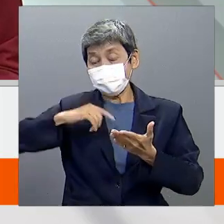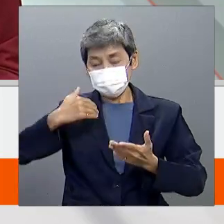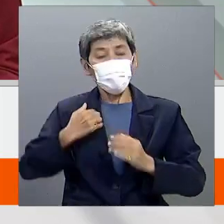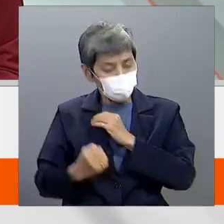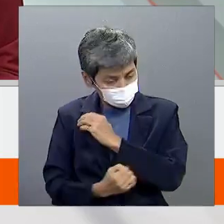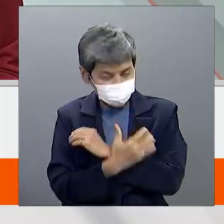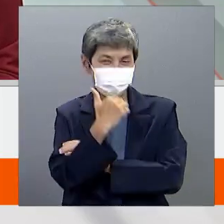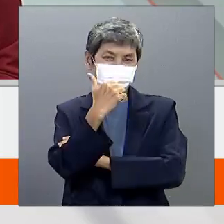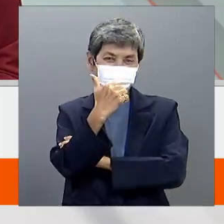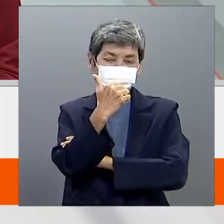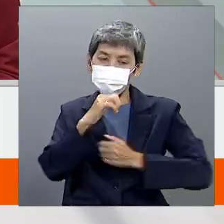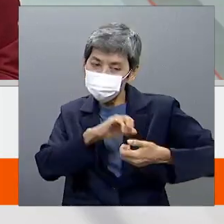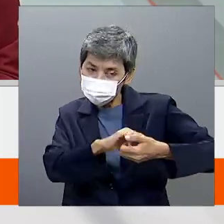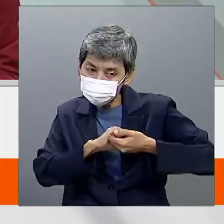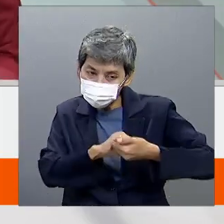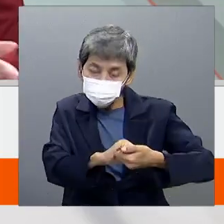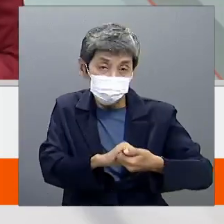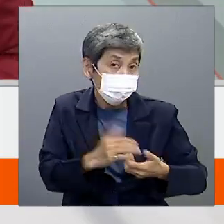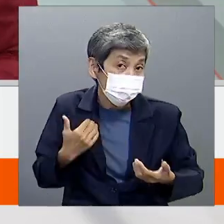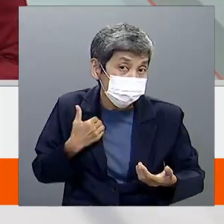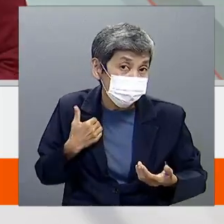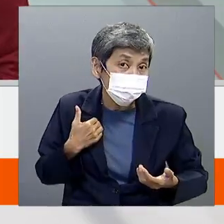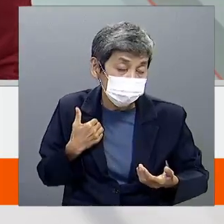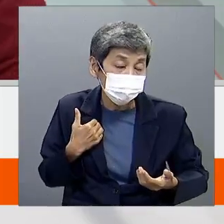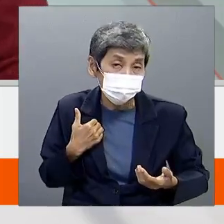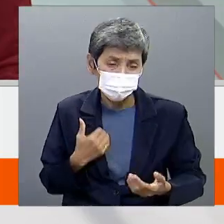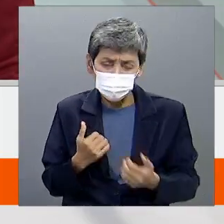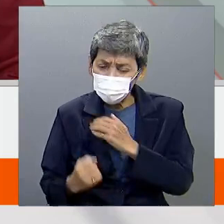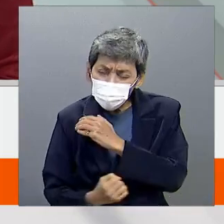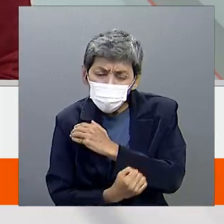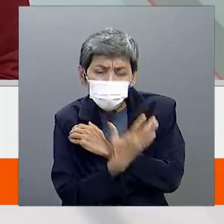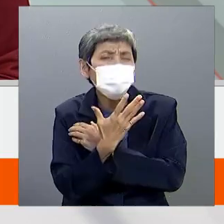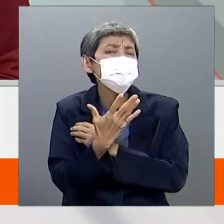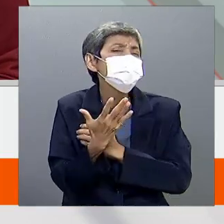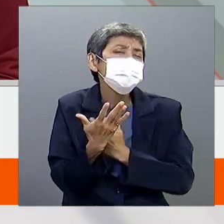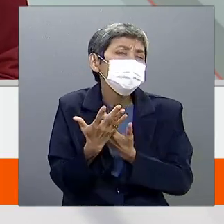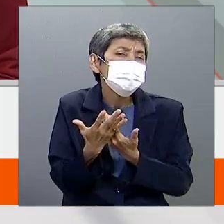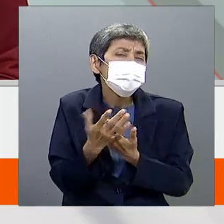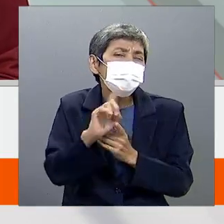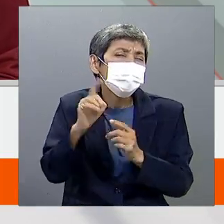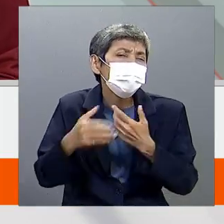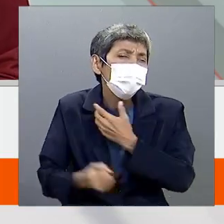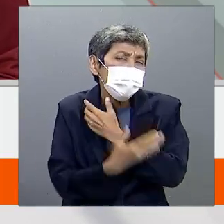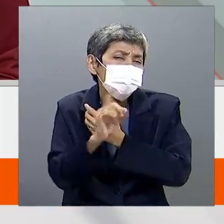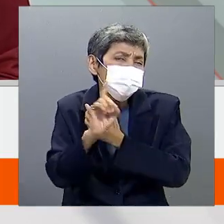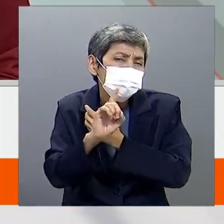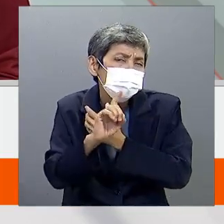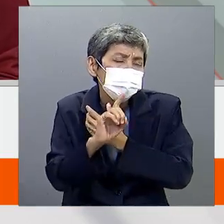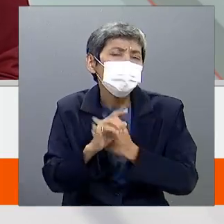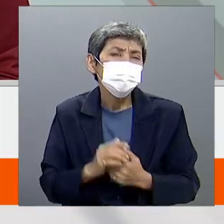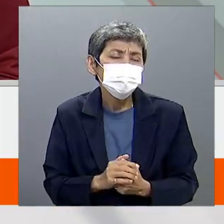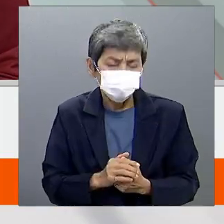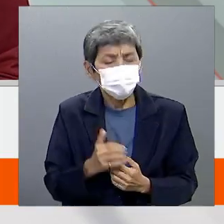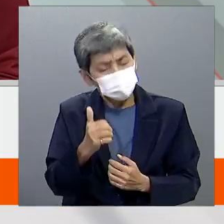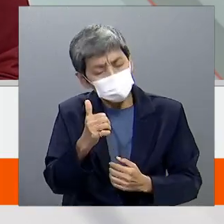ความสัมพันธ์ที่ตึงเครียดในครั้งนี้ด้วยเหมือนกันนะคะคุณภัยจิตโอกาสที่ว่าน่าจะมีในด้านไหนได้บ้างคะ เป็นไปได้ครับ